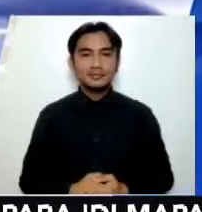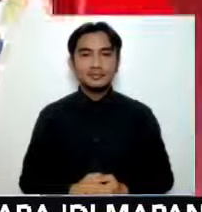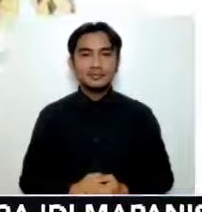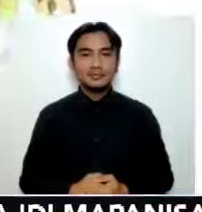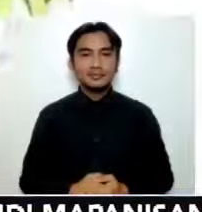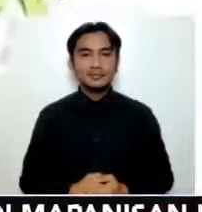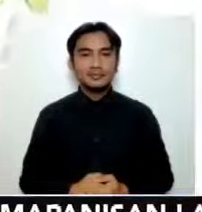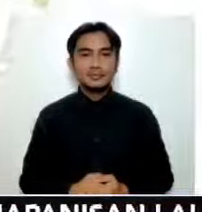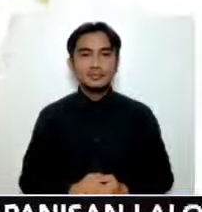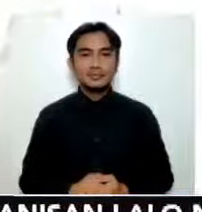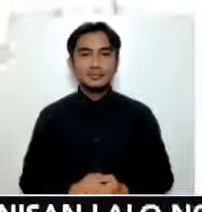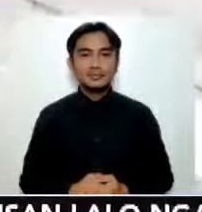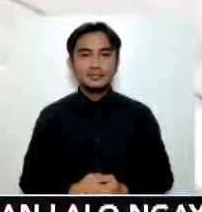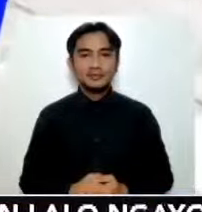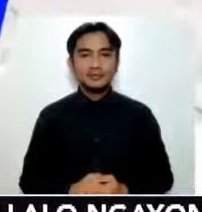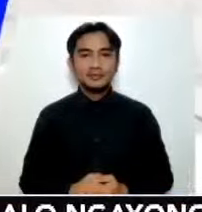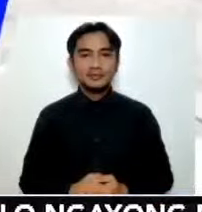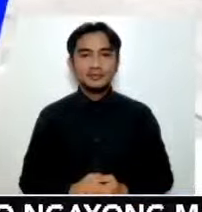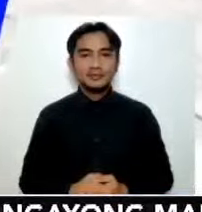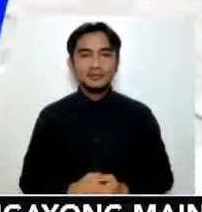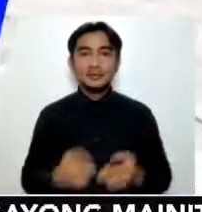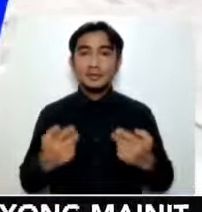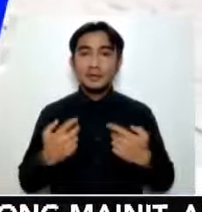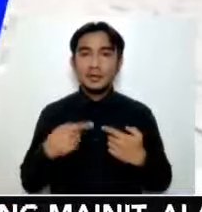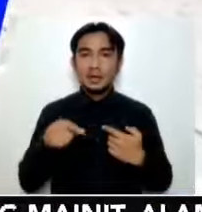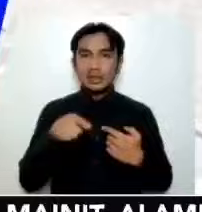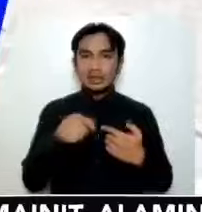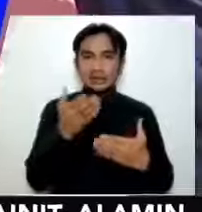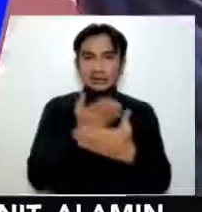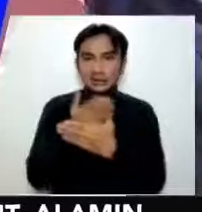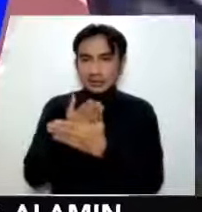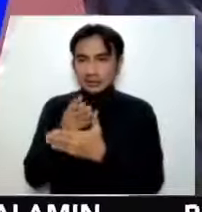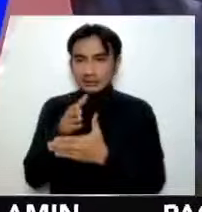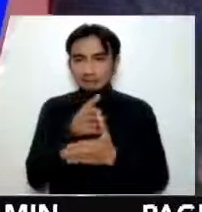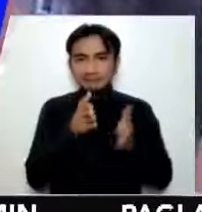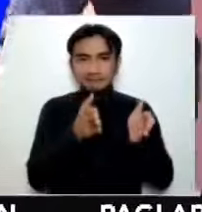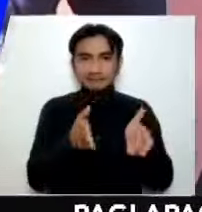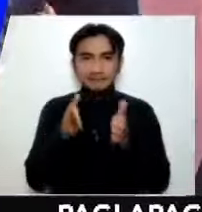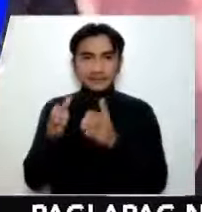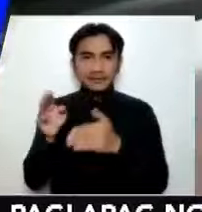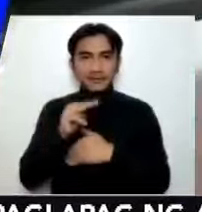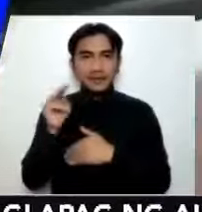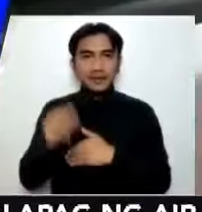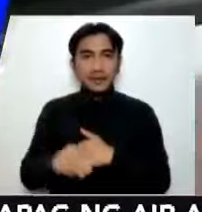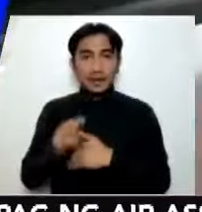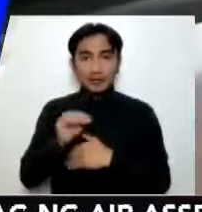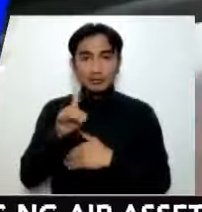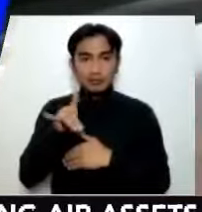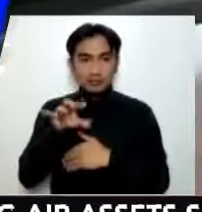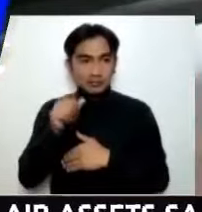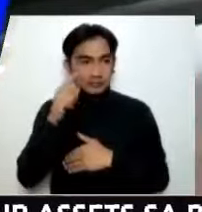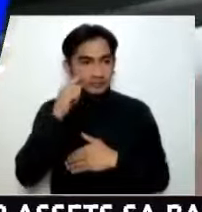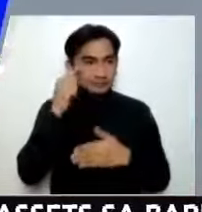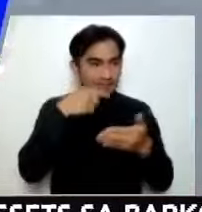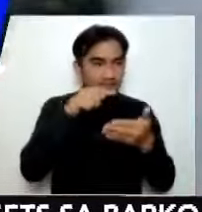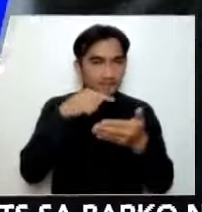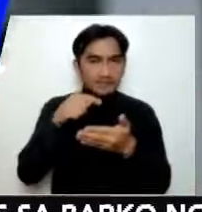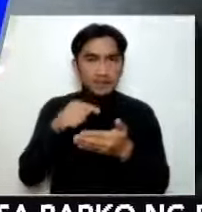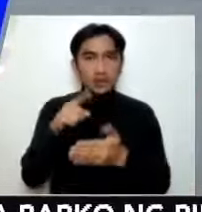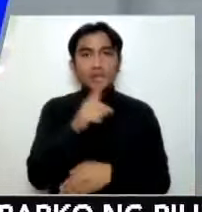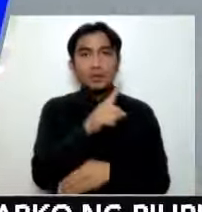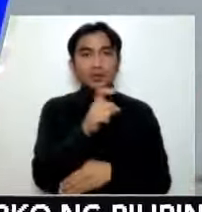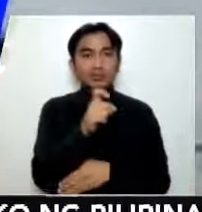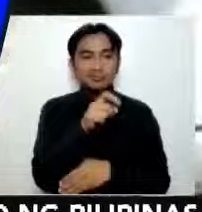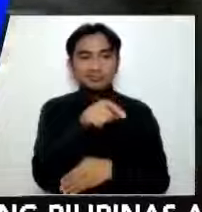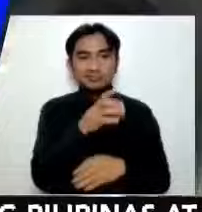Naf mga nakahambalang sa ilang kalsada sa Metro Manila tinarget ng MMDA mahigit s ang tinikitan at